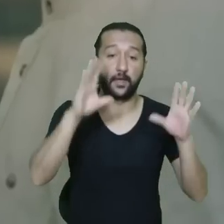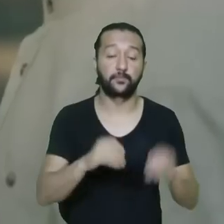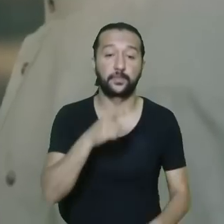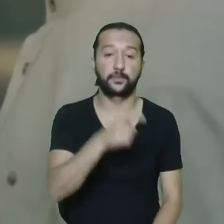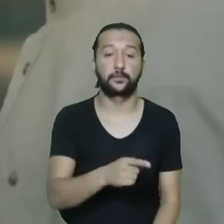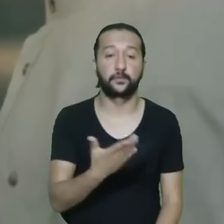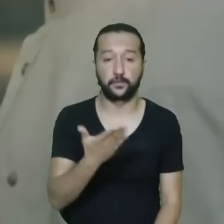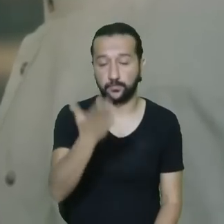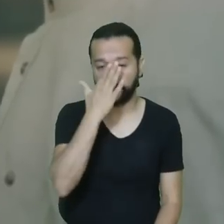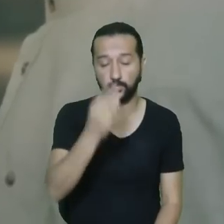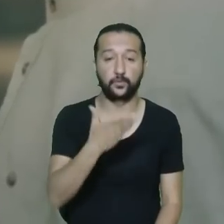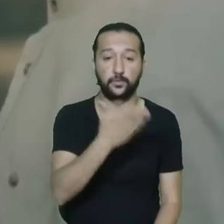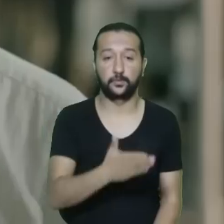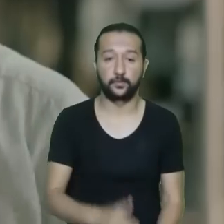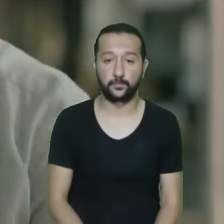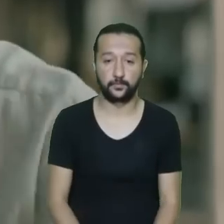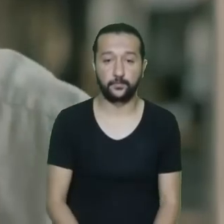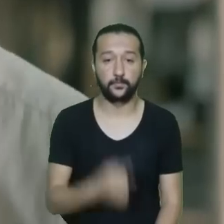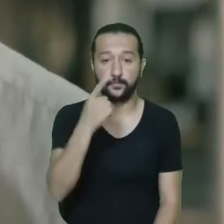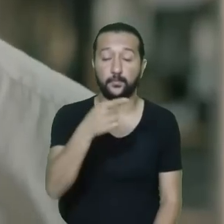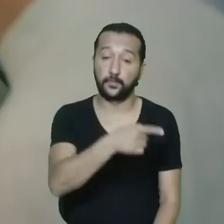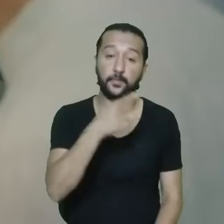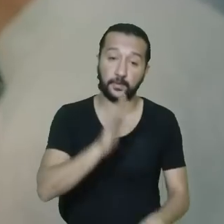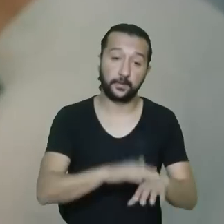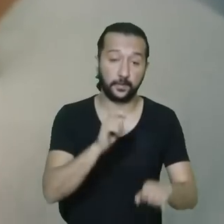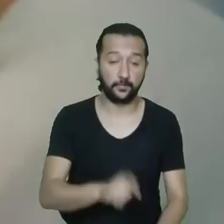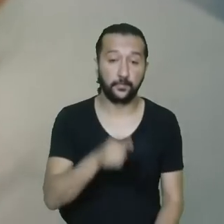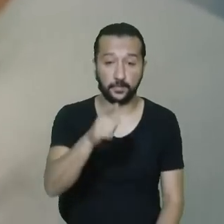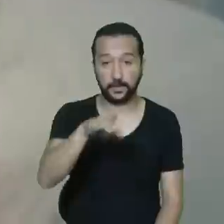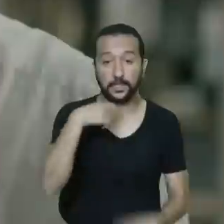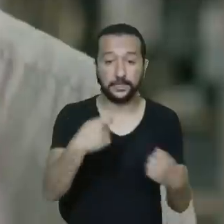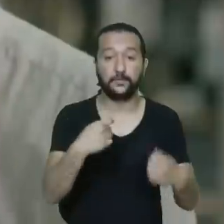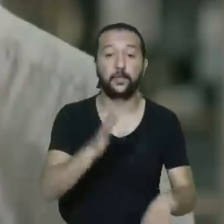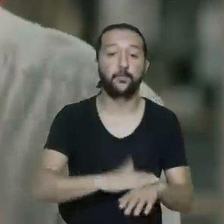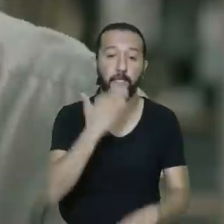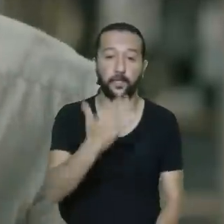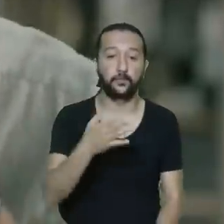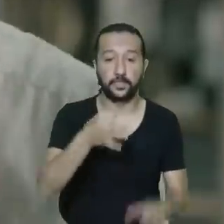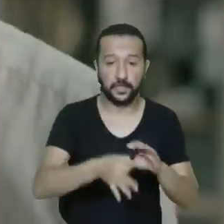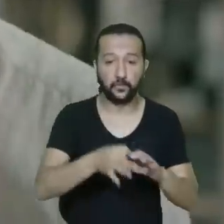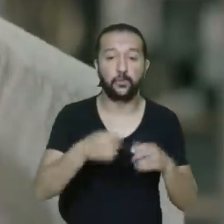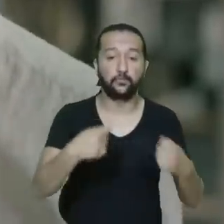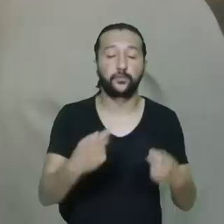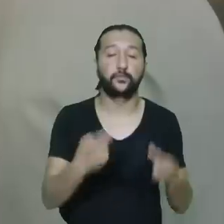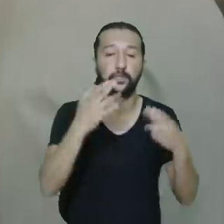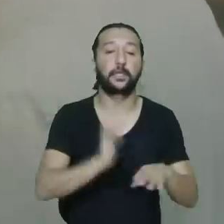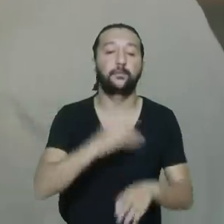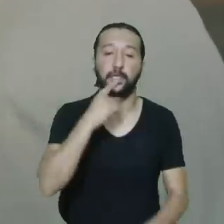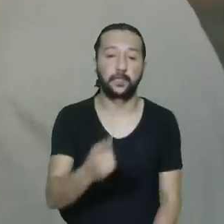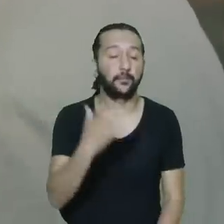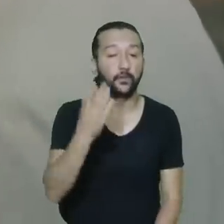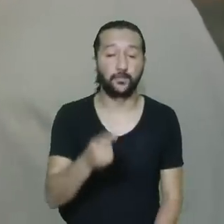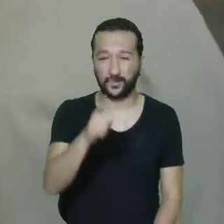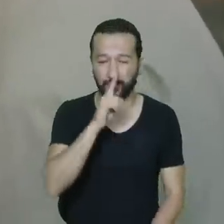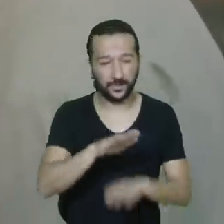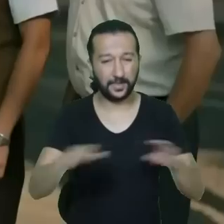şak kadarak suratın kapancaymış jandarmanın. Tekrardın artık yemi. Ben israf olmasın diye öldü dedim. Jeton israfı olmasın diye öldü dedim. Ne var?